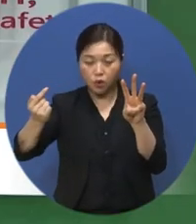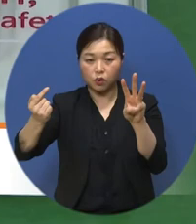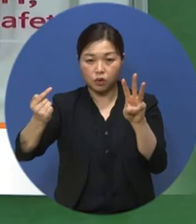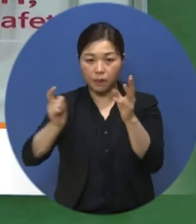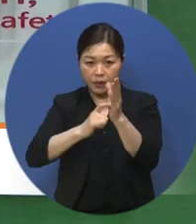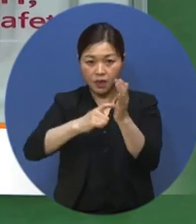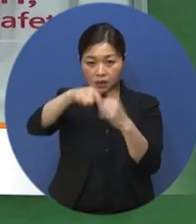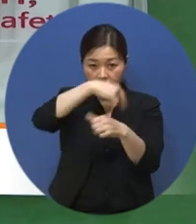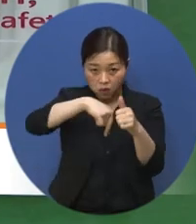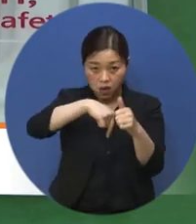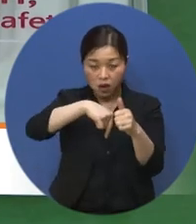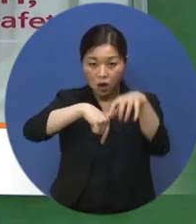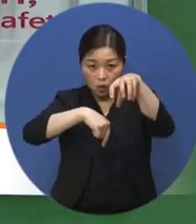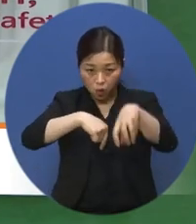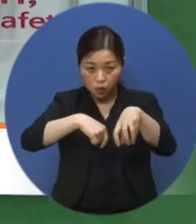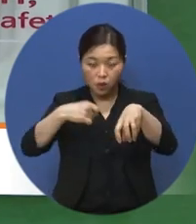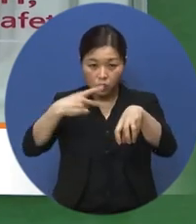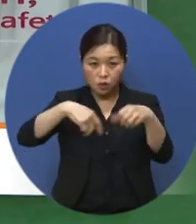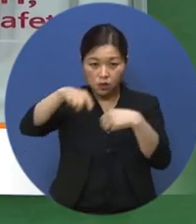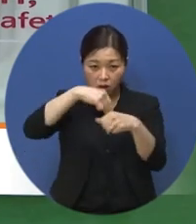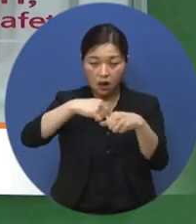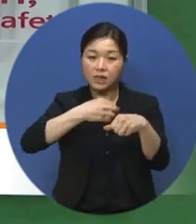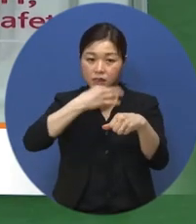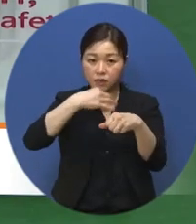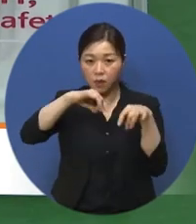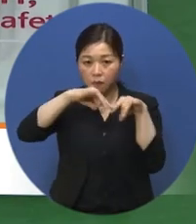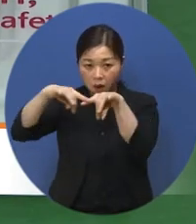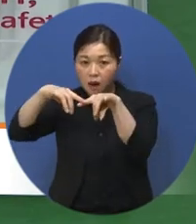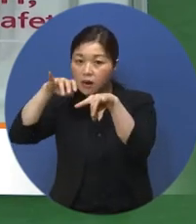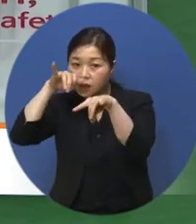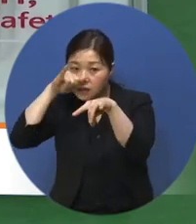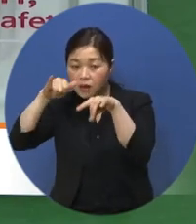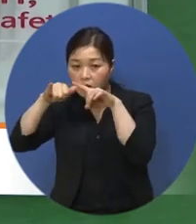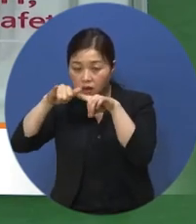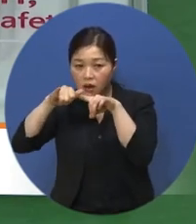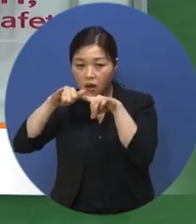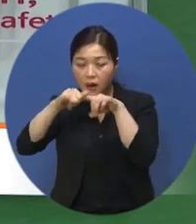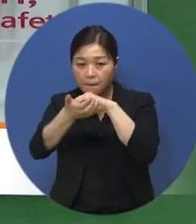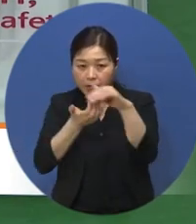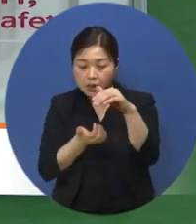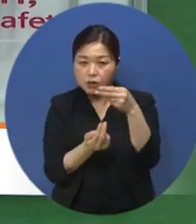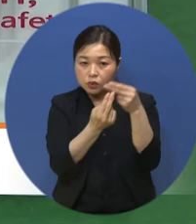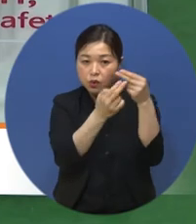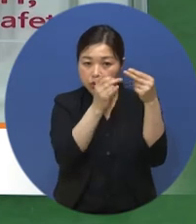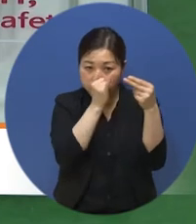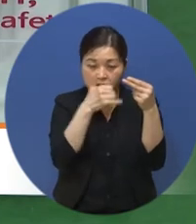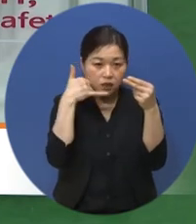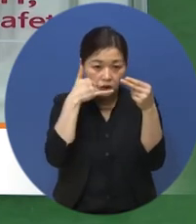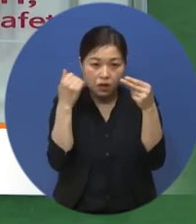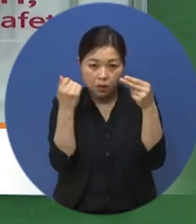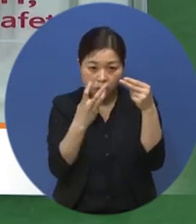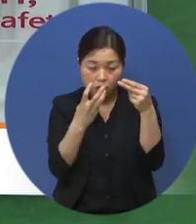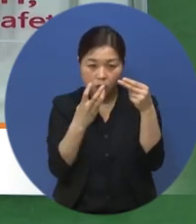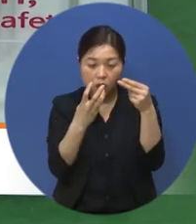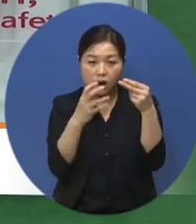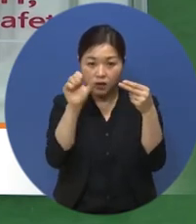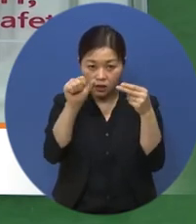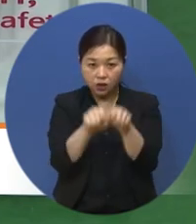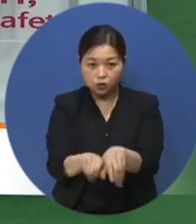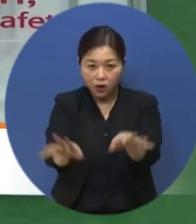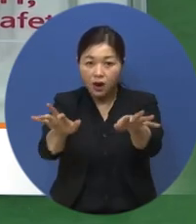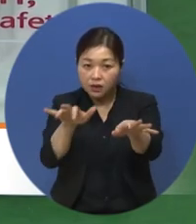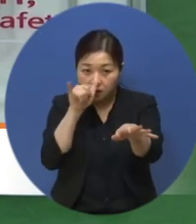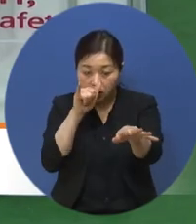현장 상황 녹음파일 등이 사전에 등록된 5개의 전화번호로 전송되는 시스템으로 비상시에 즉각